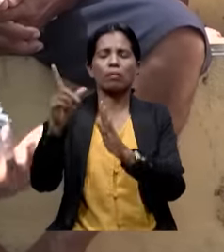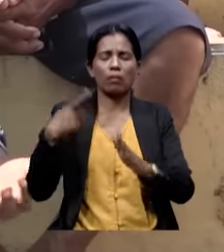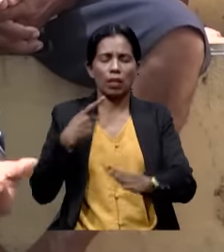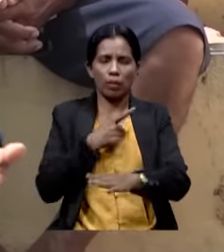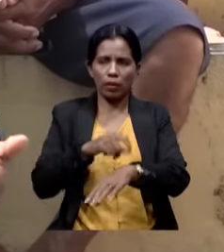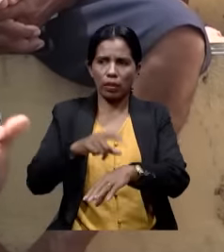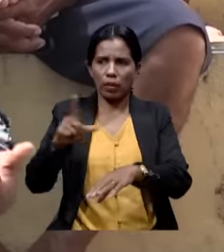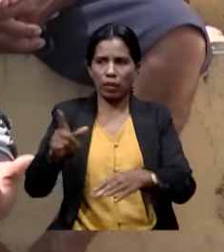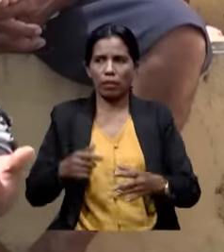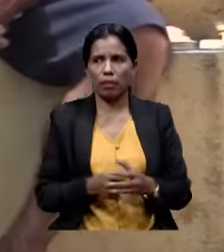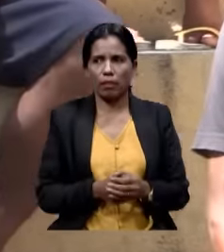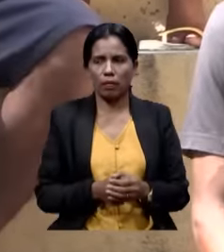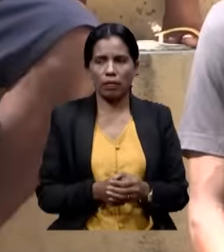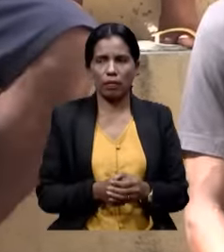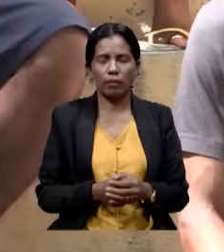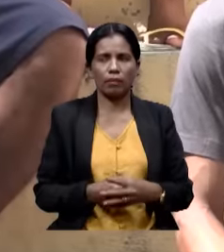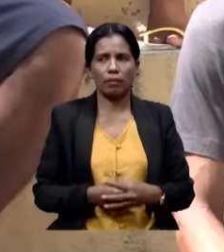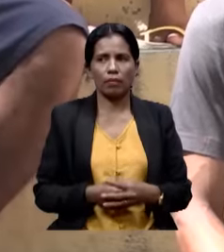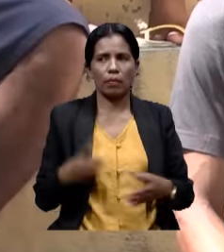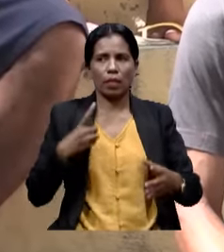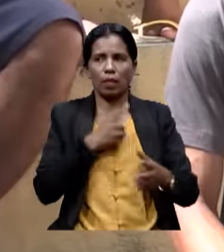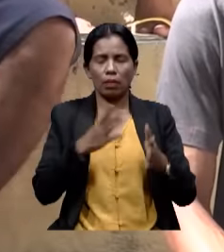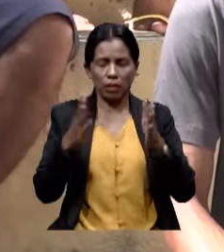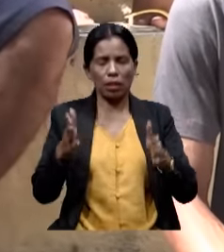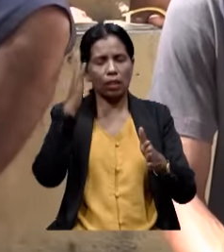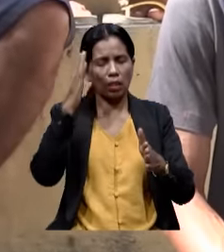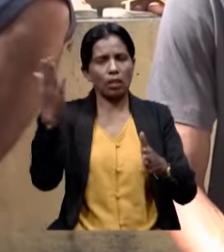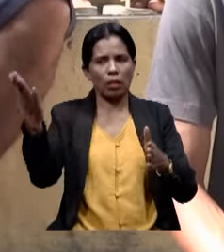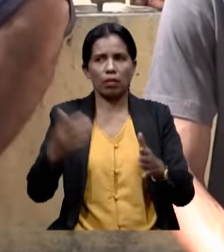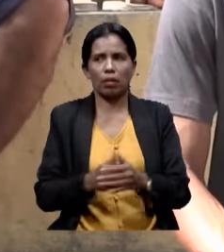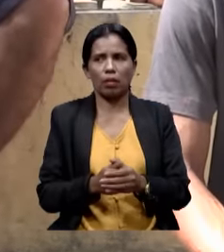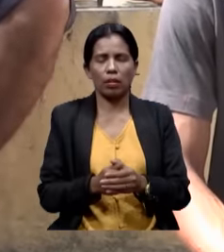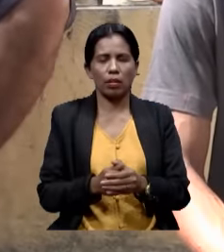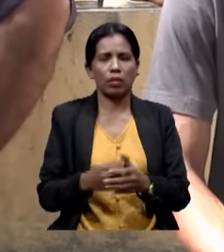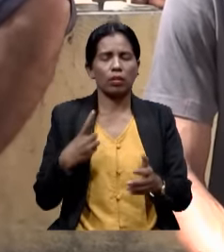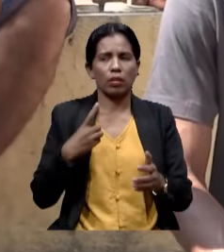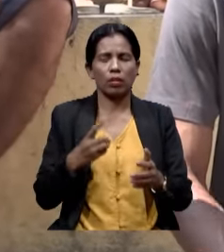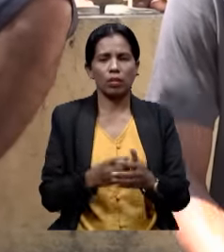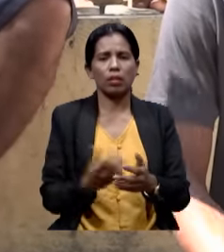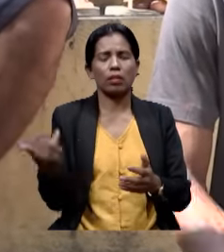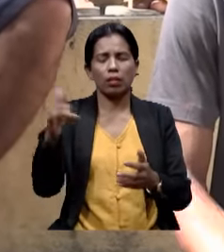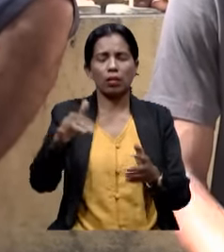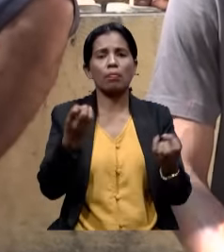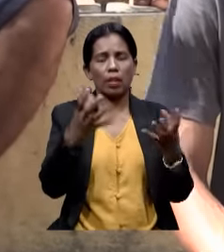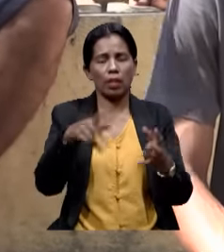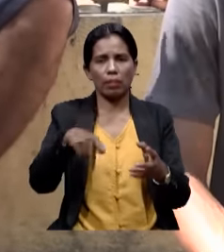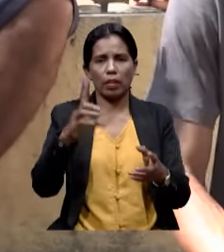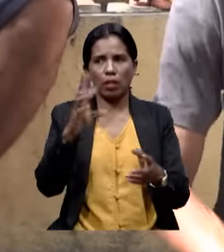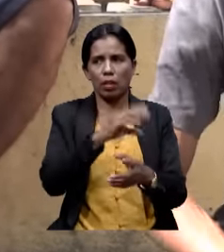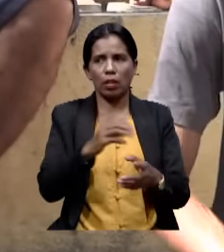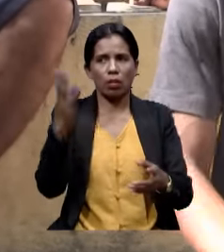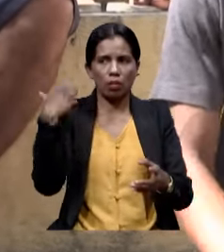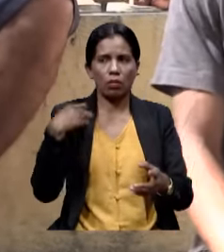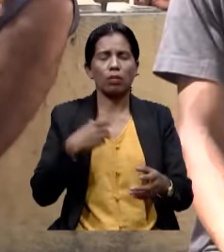Parlamento senhor Antonino Bianco atene ineba. Deputado José Fatene ineba. Senhor Domingos atene ineba. Sir Lobo Kiro Superene no atene ineba. Ami ne kese uruk ne